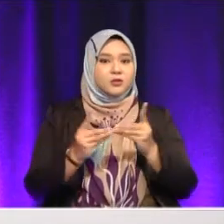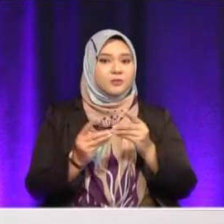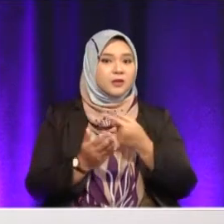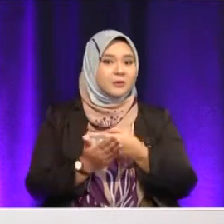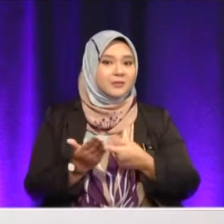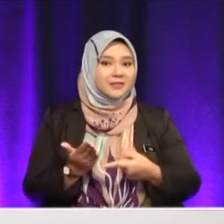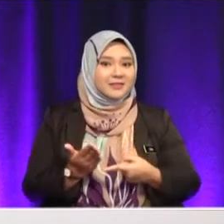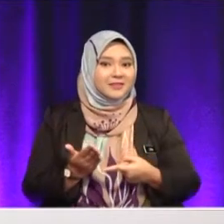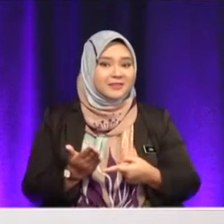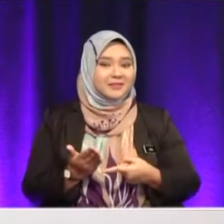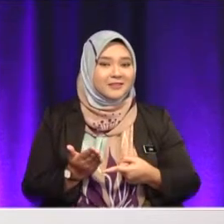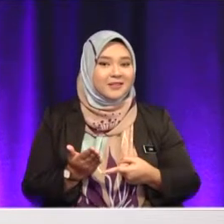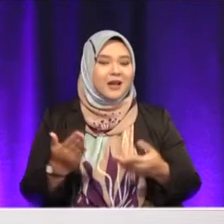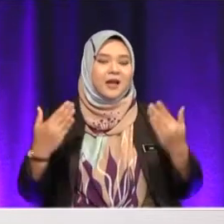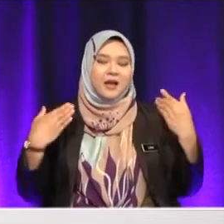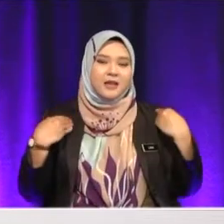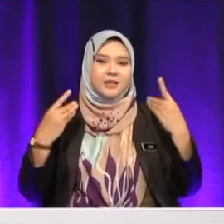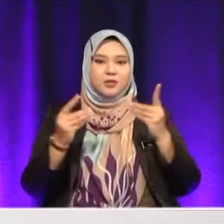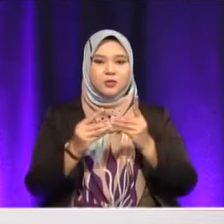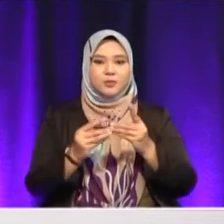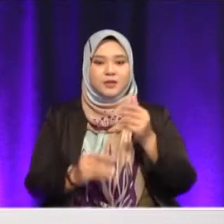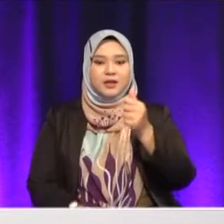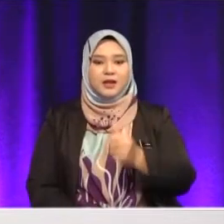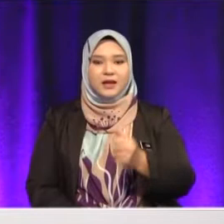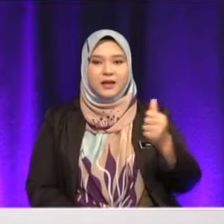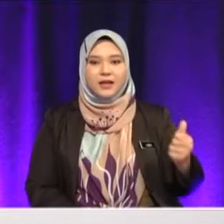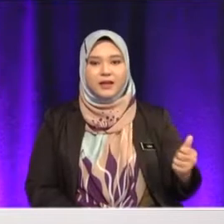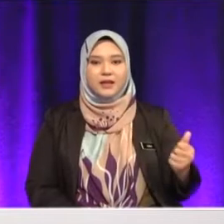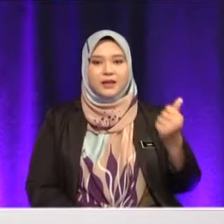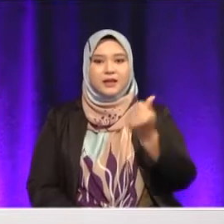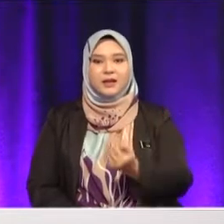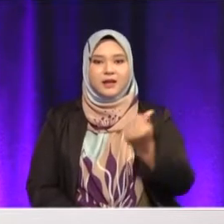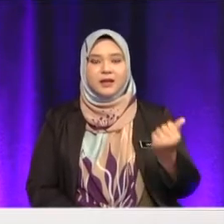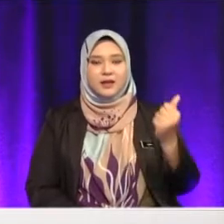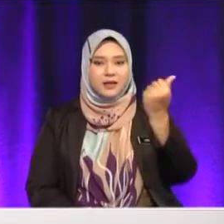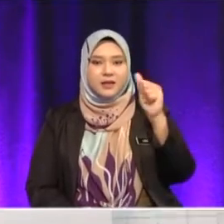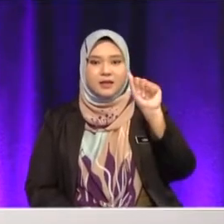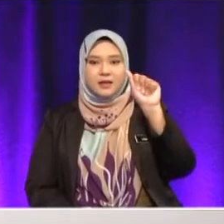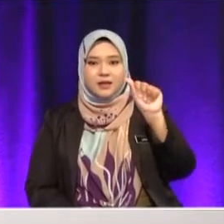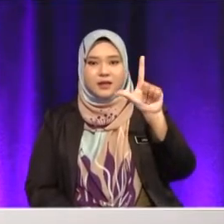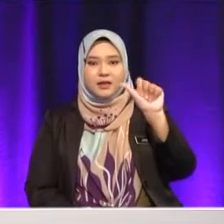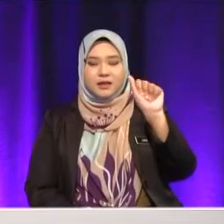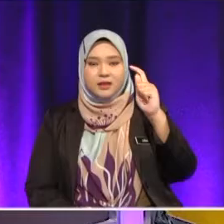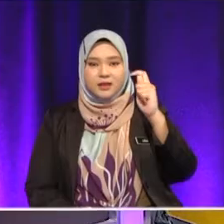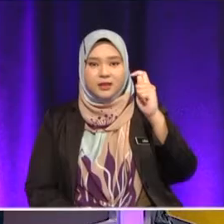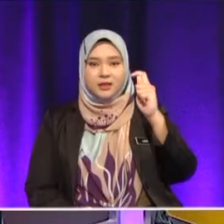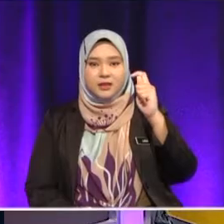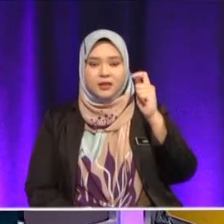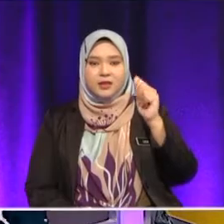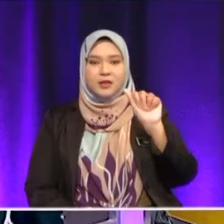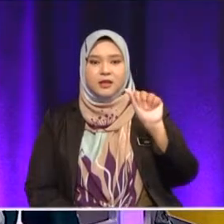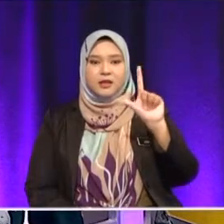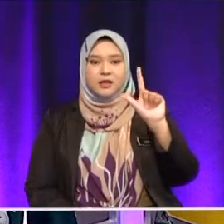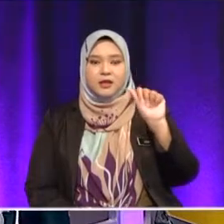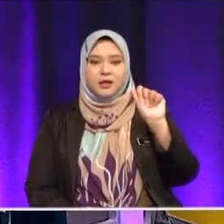peralatan seperti batu teras batu pemukul dan batu pelandas Baiklah inilah ya bukti